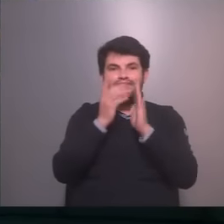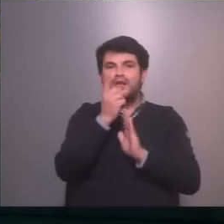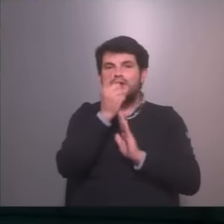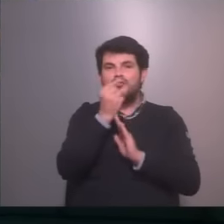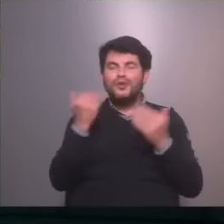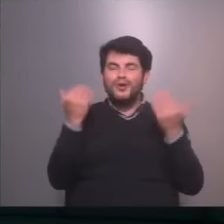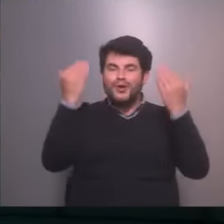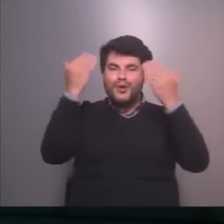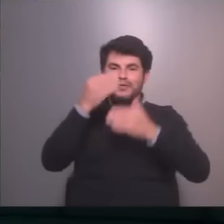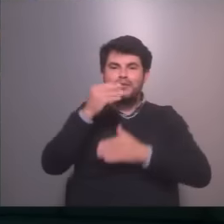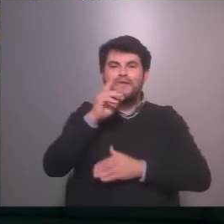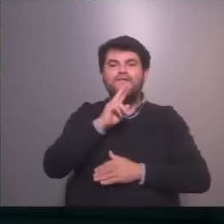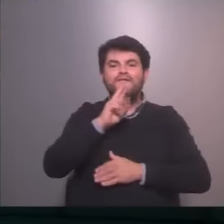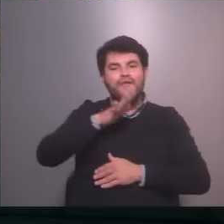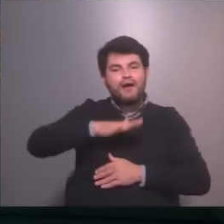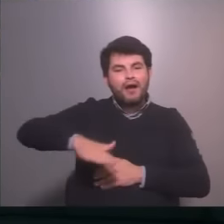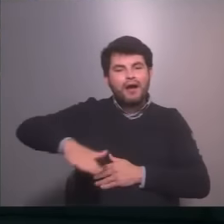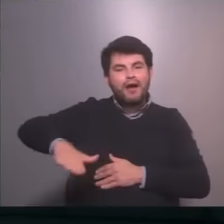Caríssimos irmãos e irmãs,